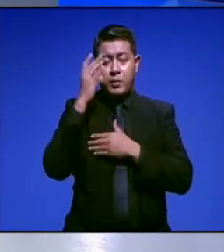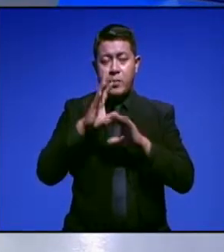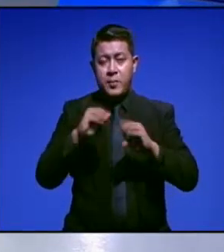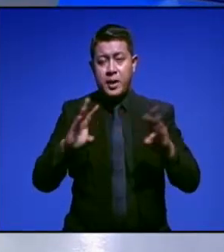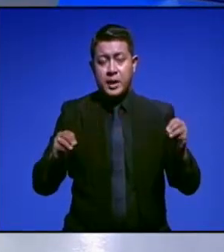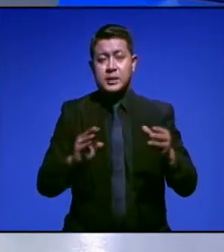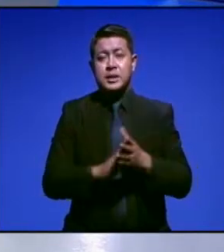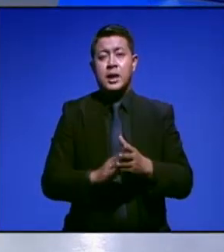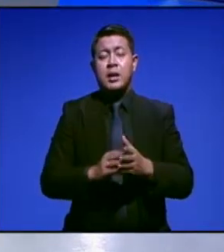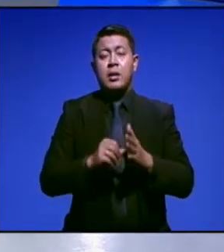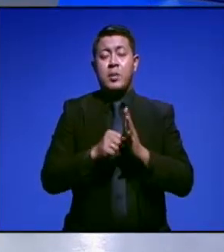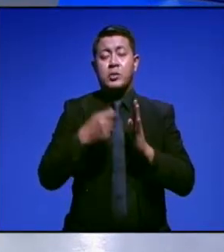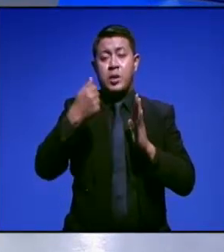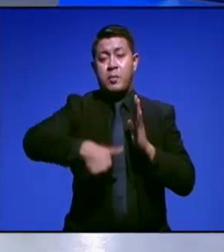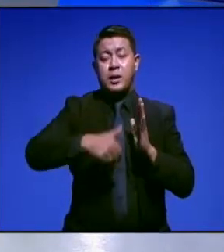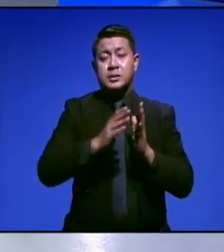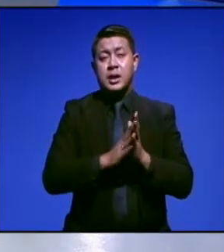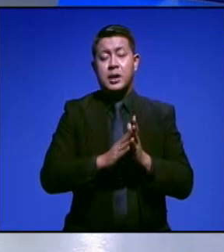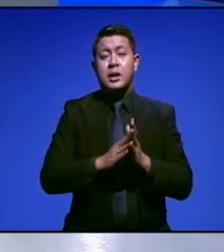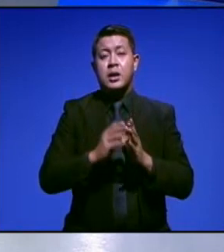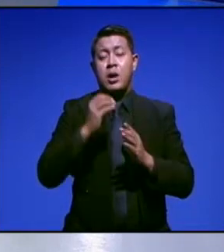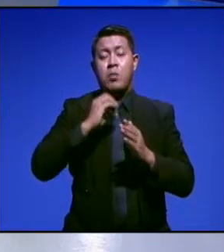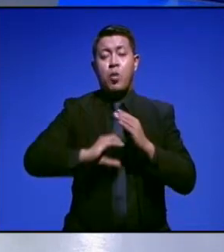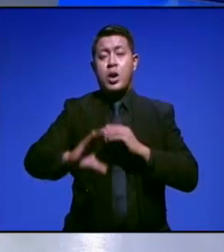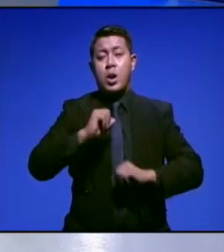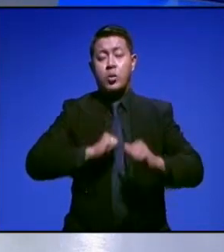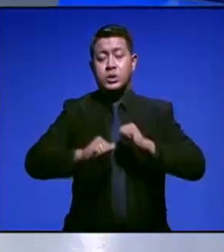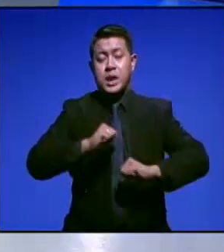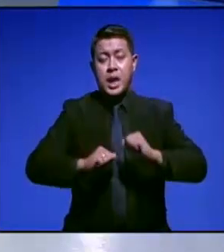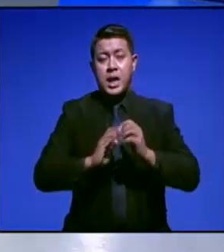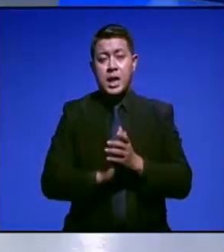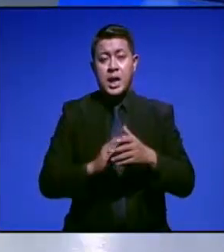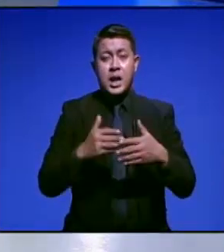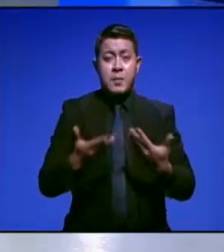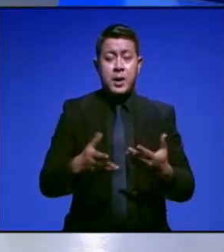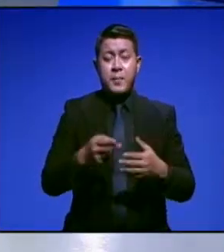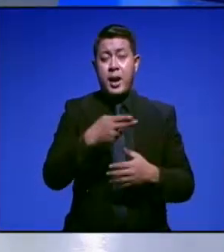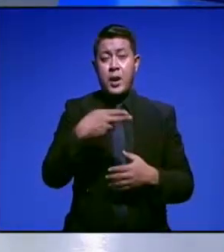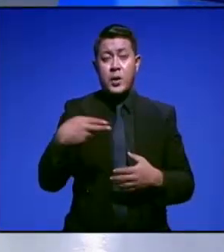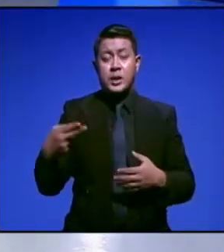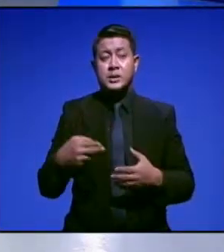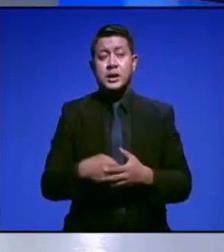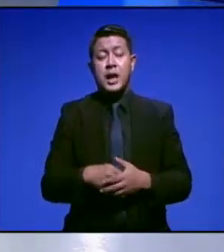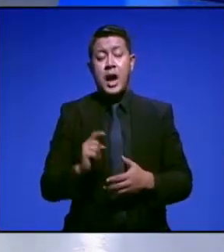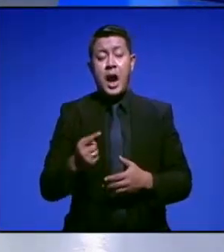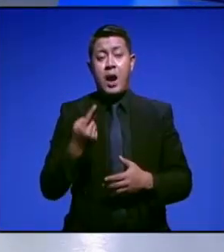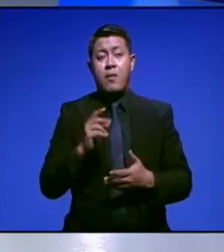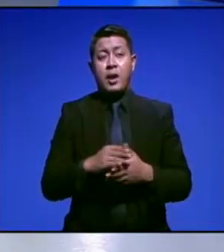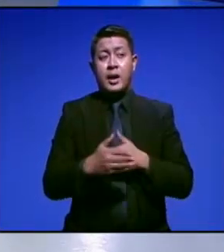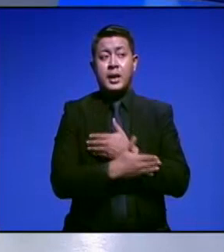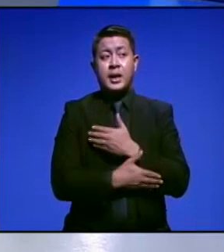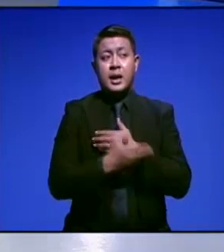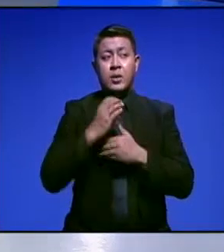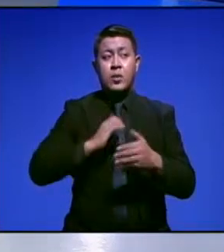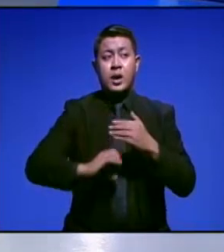insentif pajak jaminan modal UKM dan bantuan pekerja Mandiri Lalu bagaimana dengan Indonesia Nah awalnya negara